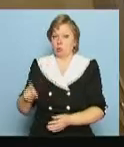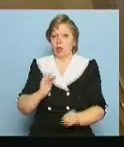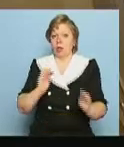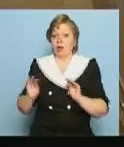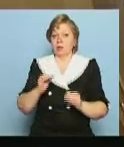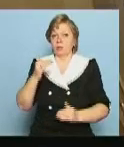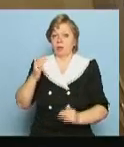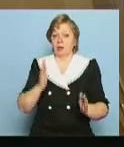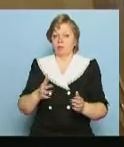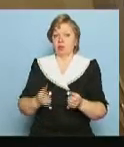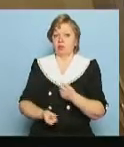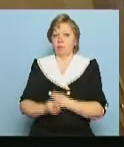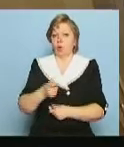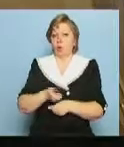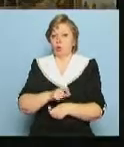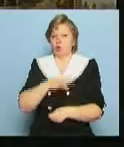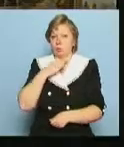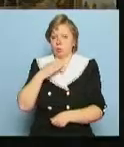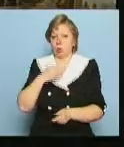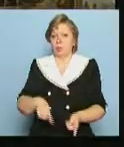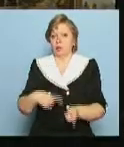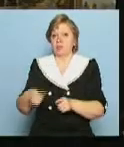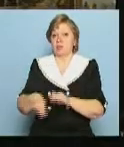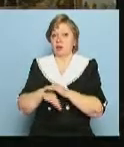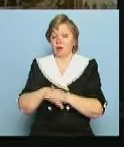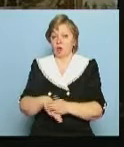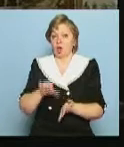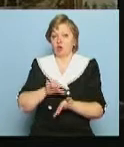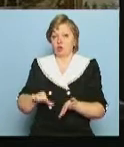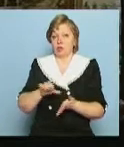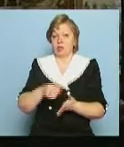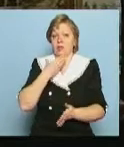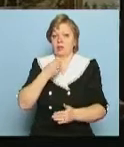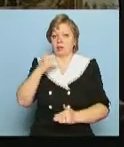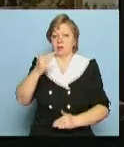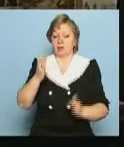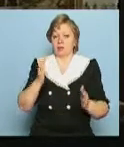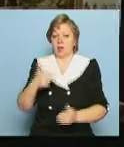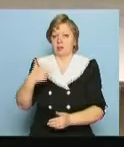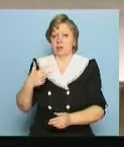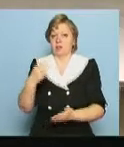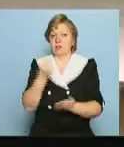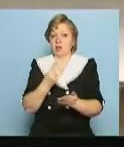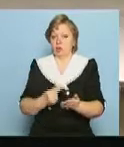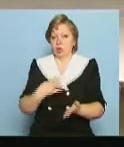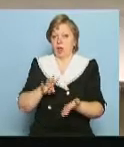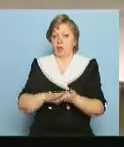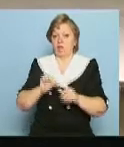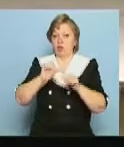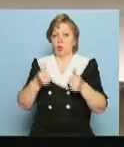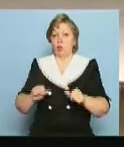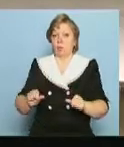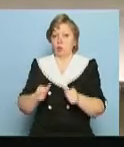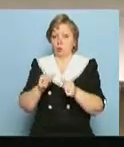много, что большую часть работ пришлось перенести в хранилище. 60 живописных полотен, 30 графических рисунков и 9 скульптур чудом